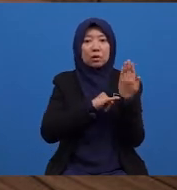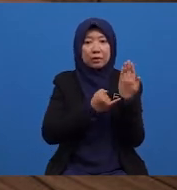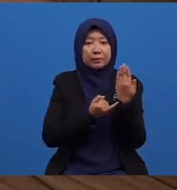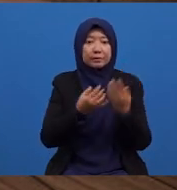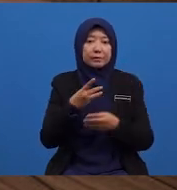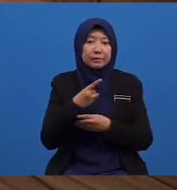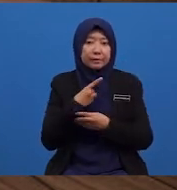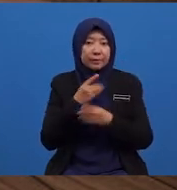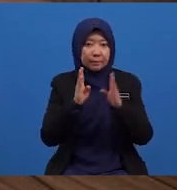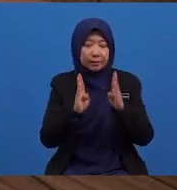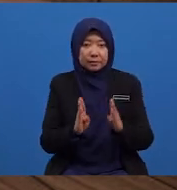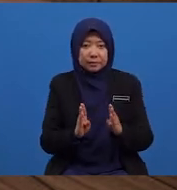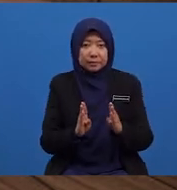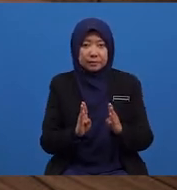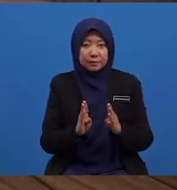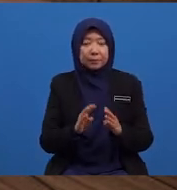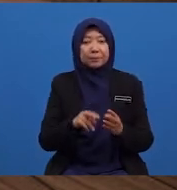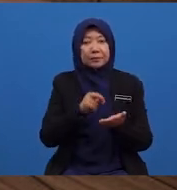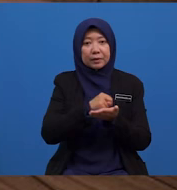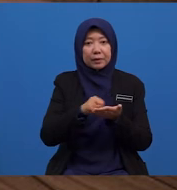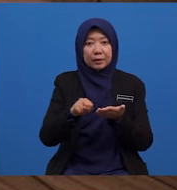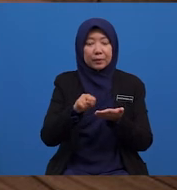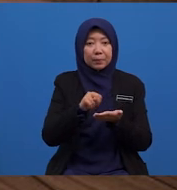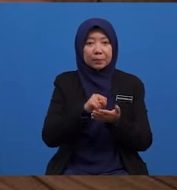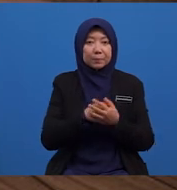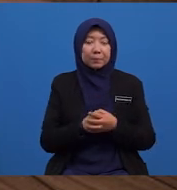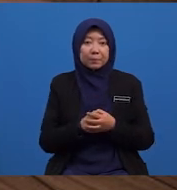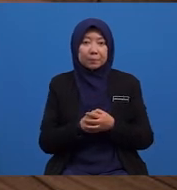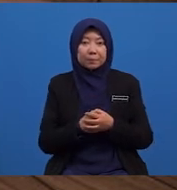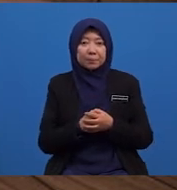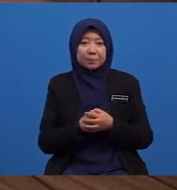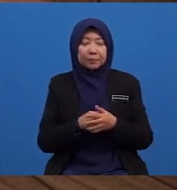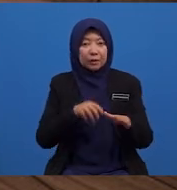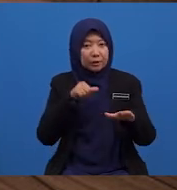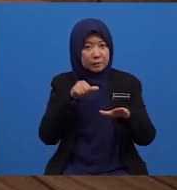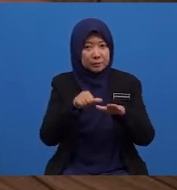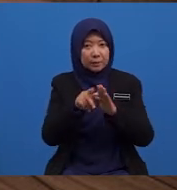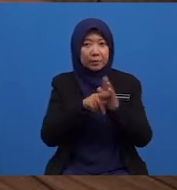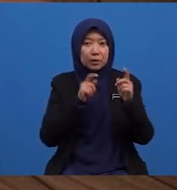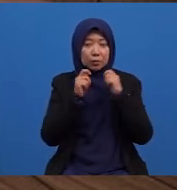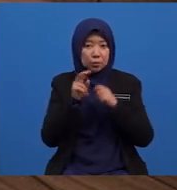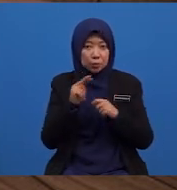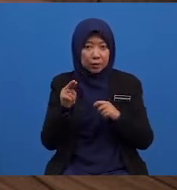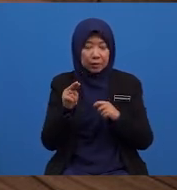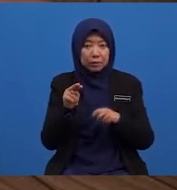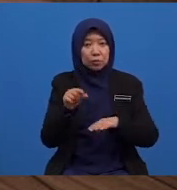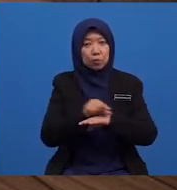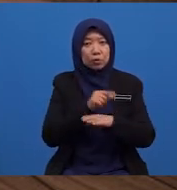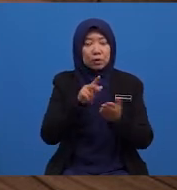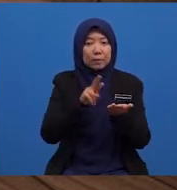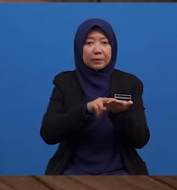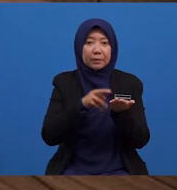memiliki serta mengamalkan nilai-nilai murni. Daripada aspek pertuturan, penggunaan peribahasa